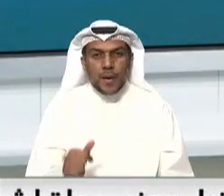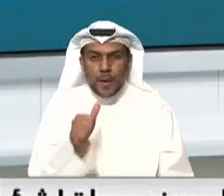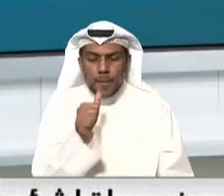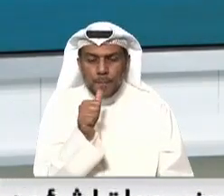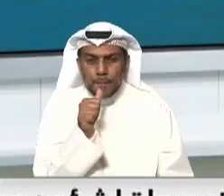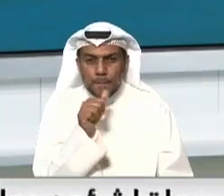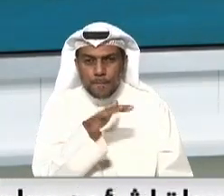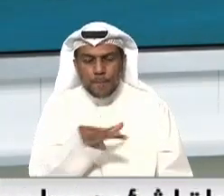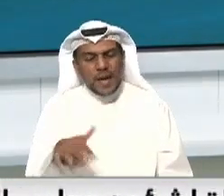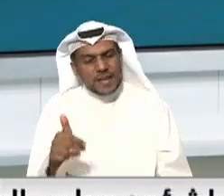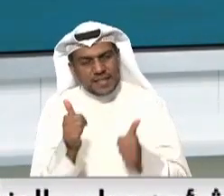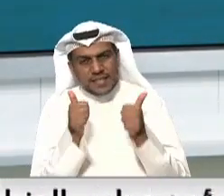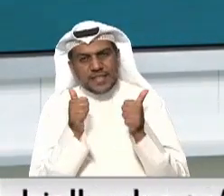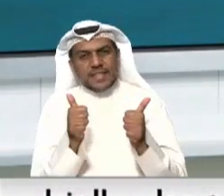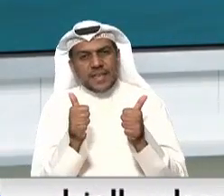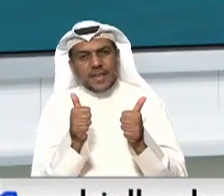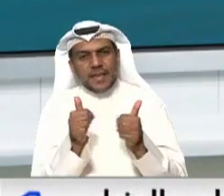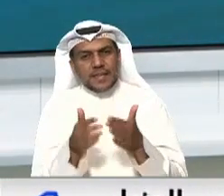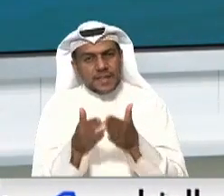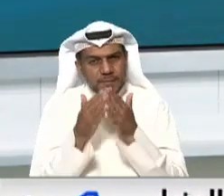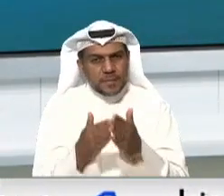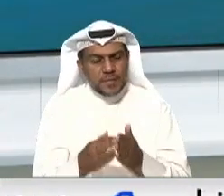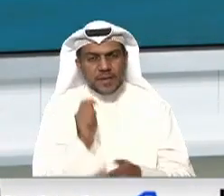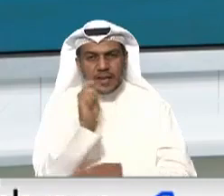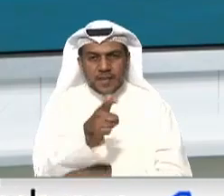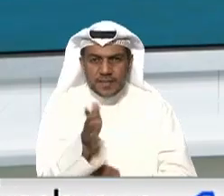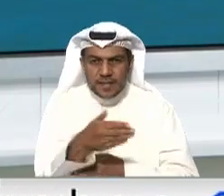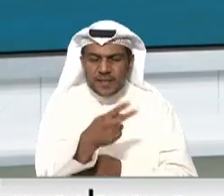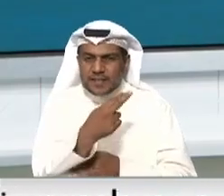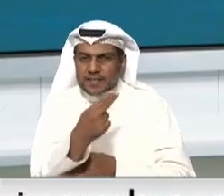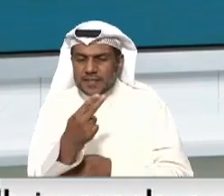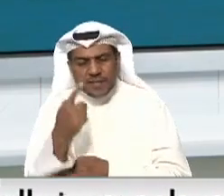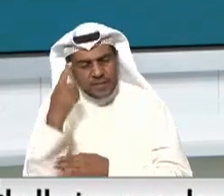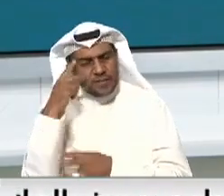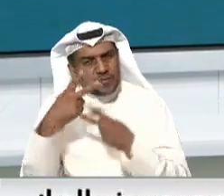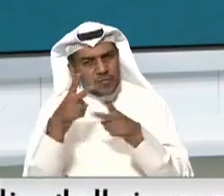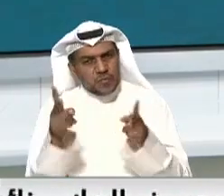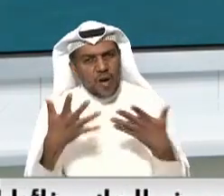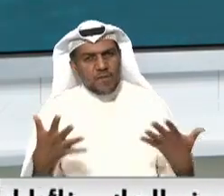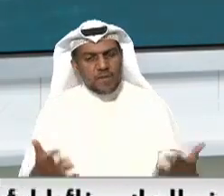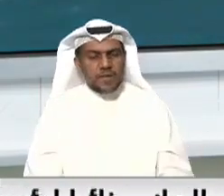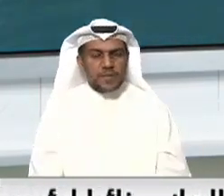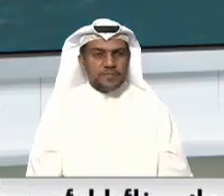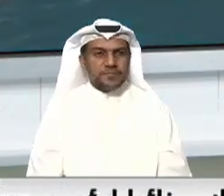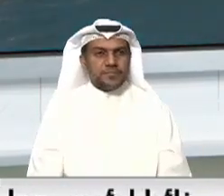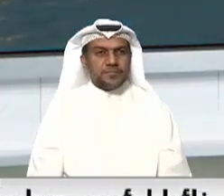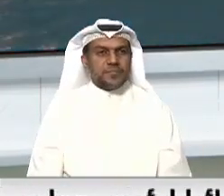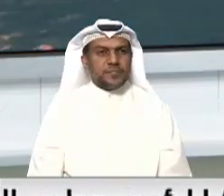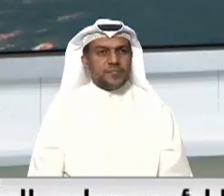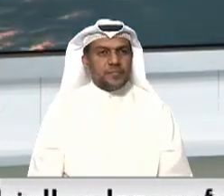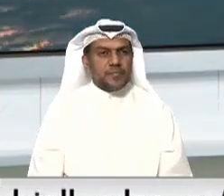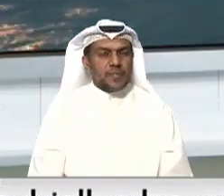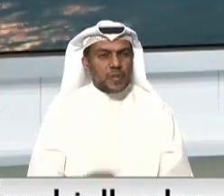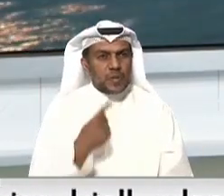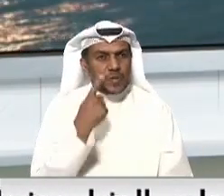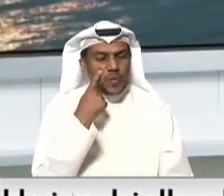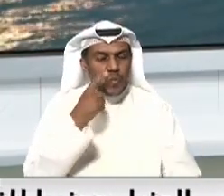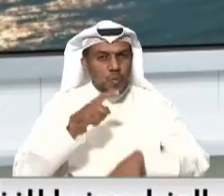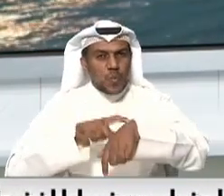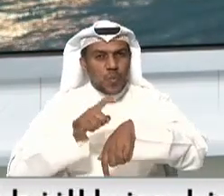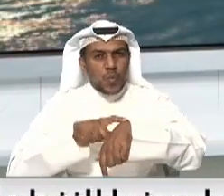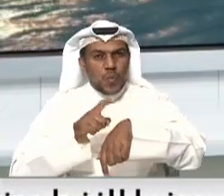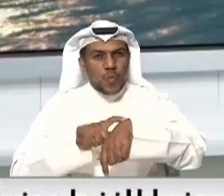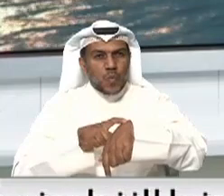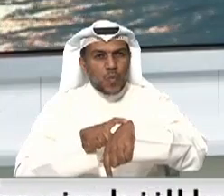لطيفه ومناسبه جدا لممارسه جميع الانشطه والهوايات البحريه المواقيت باذن الله حسب التوقيت